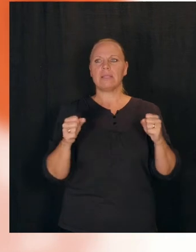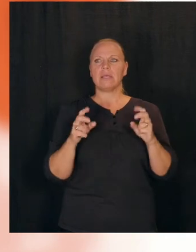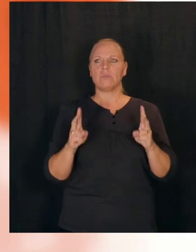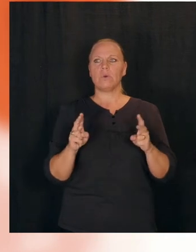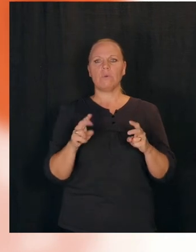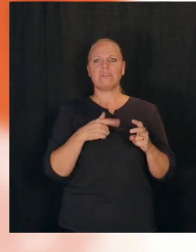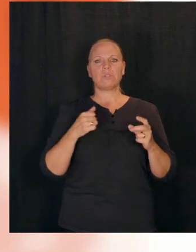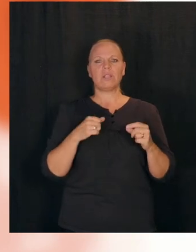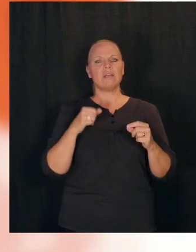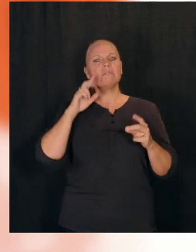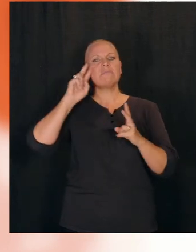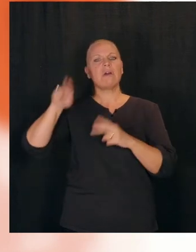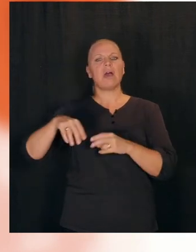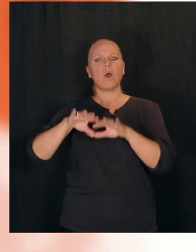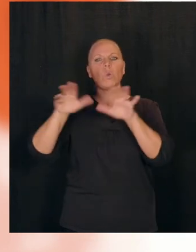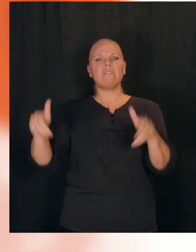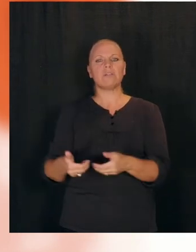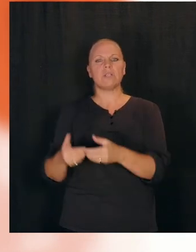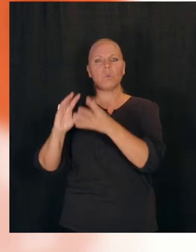tur inte så.